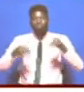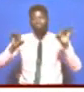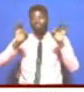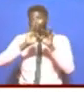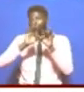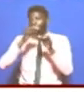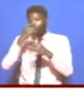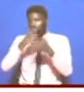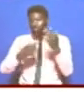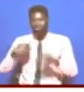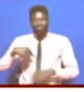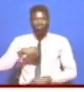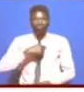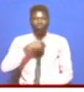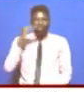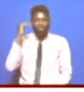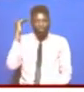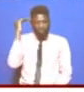ni tujue ya kwamba